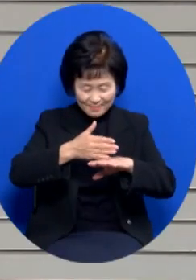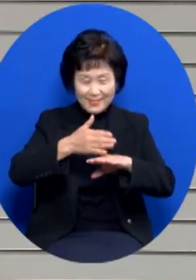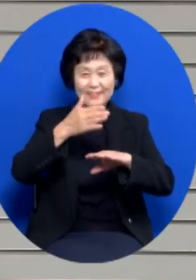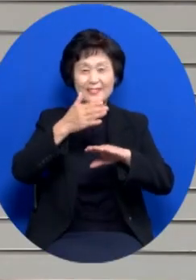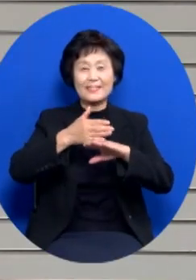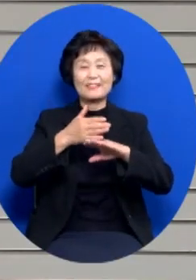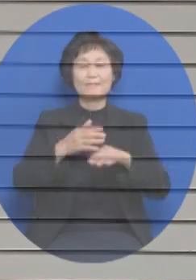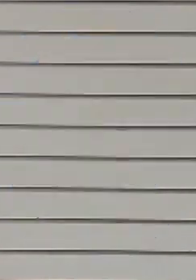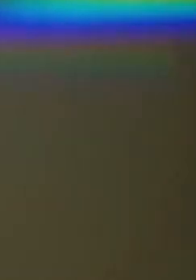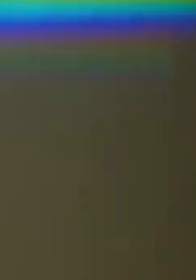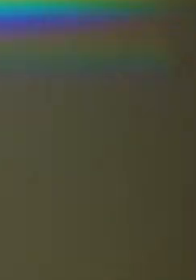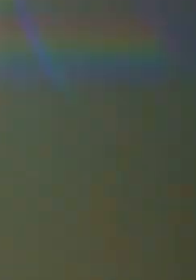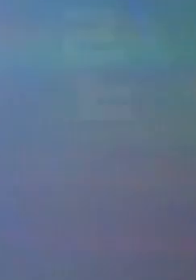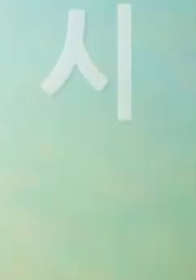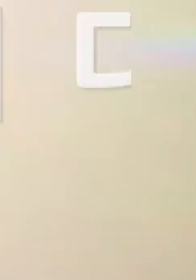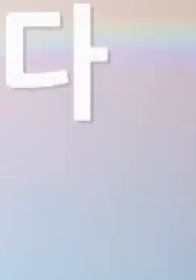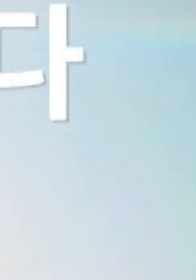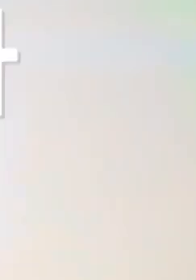네.